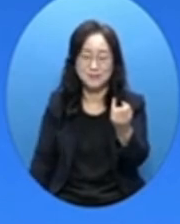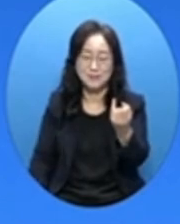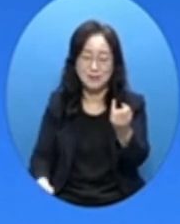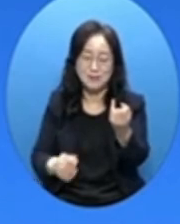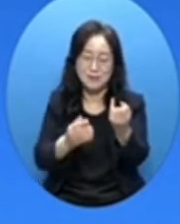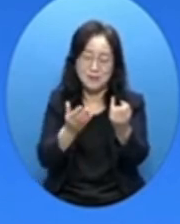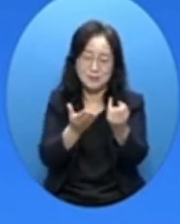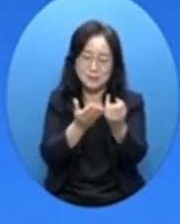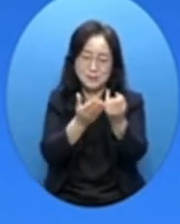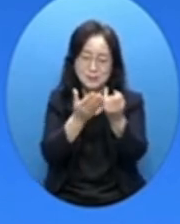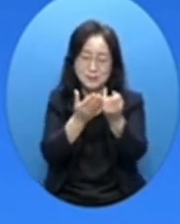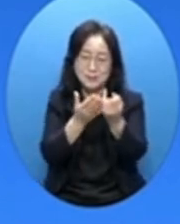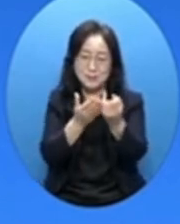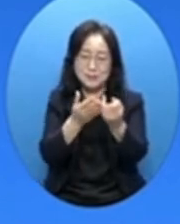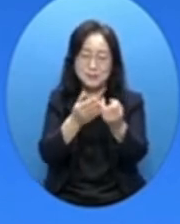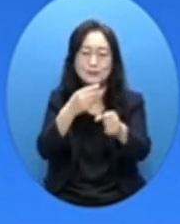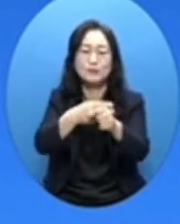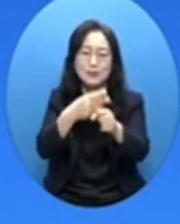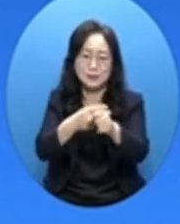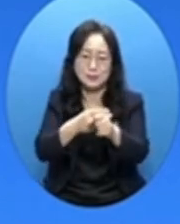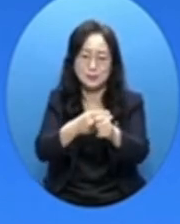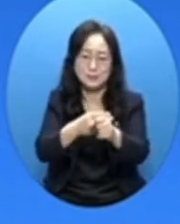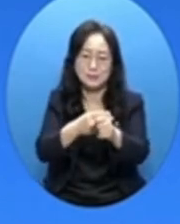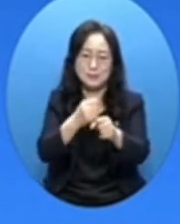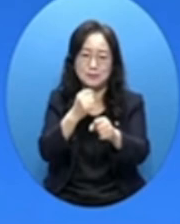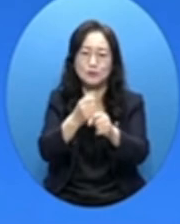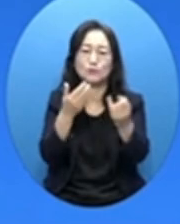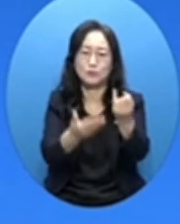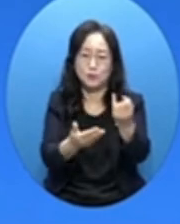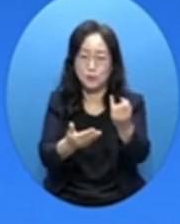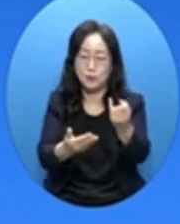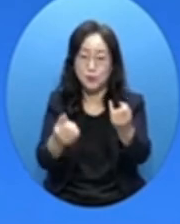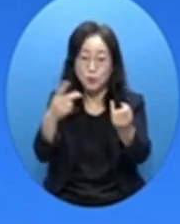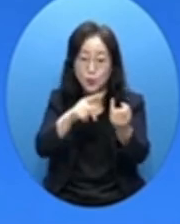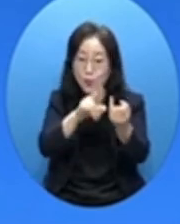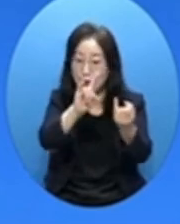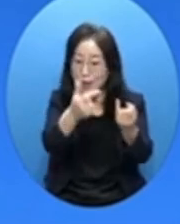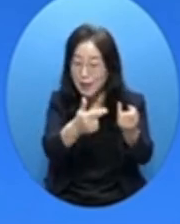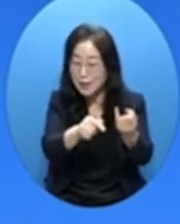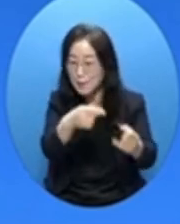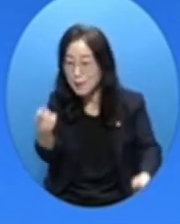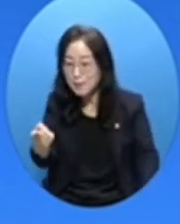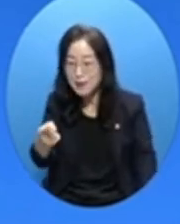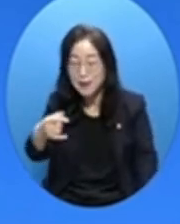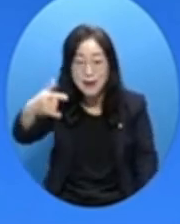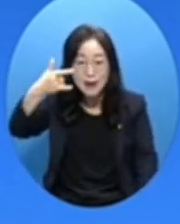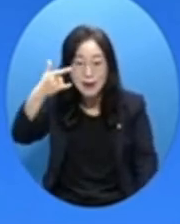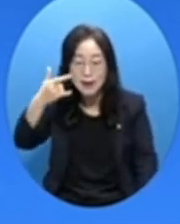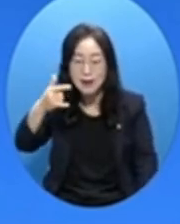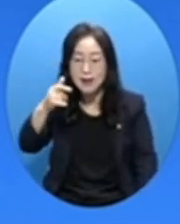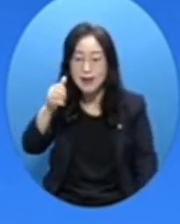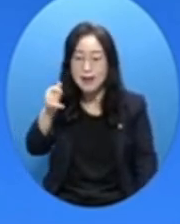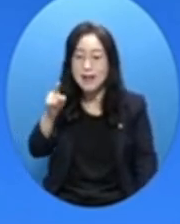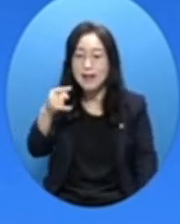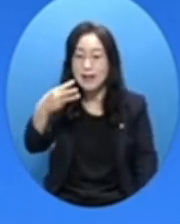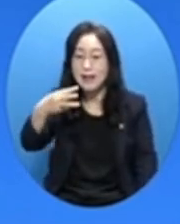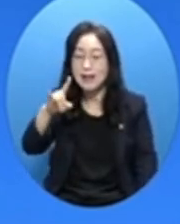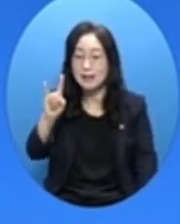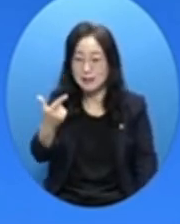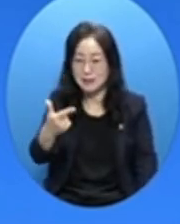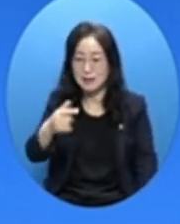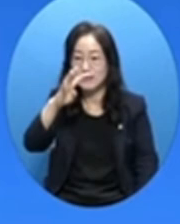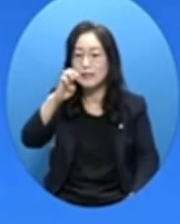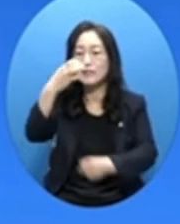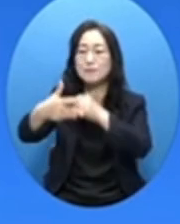지도자로 만들어냈고 선생님으로 만들어냈고 또 이 앤 설리반이 헬렌 켈러와 함께 48년 동안이나